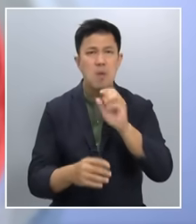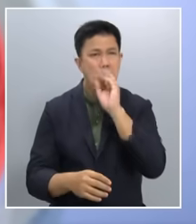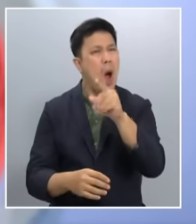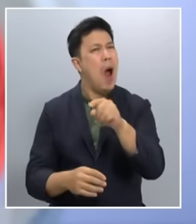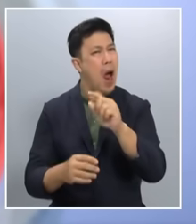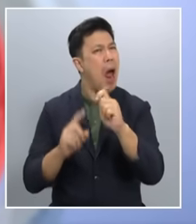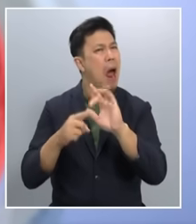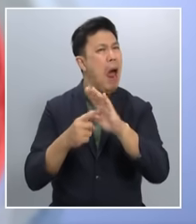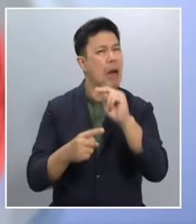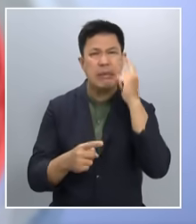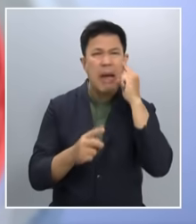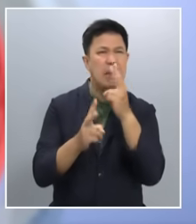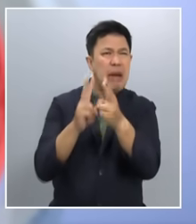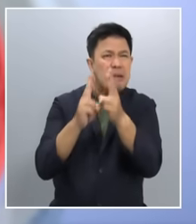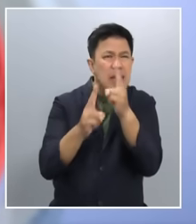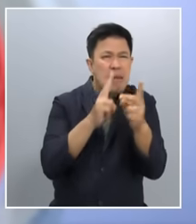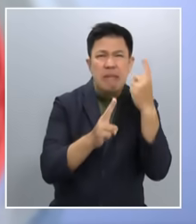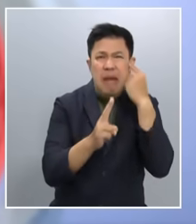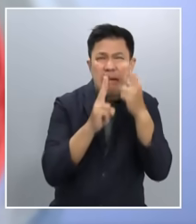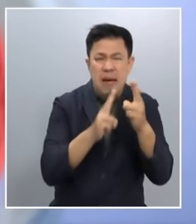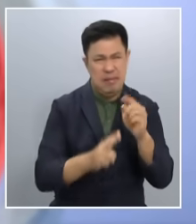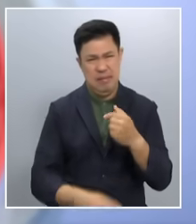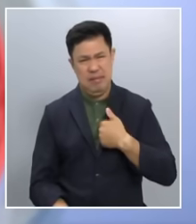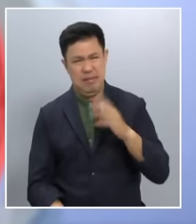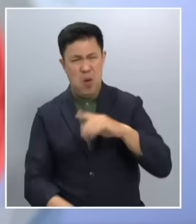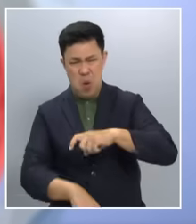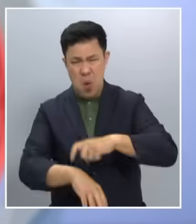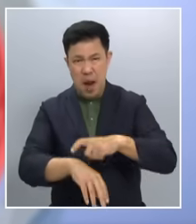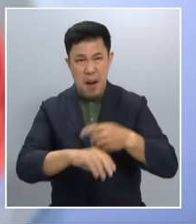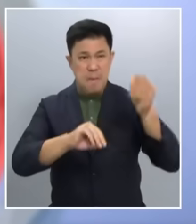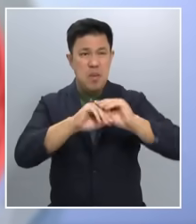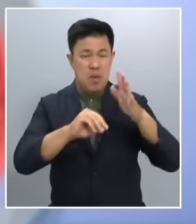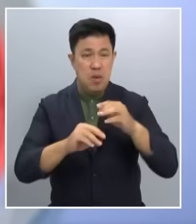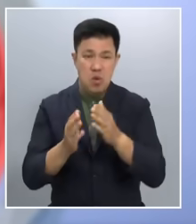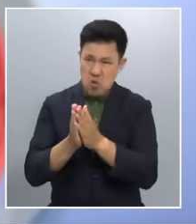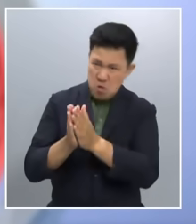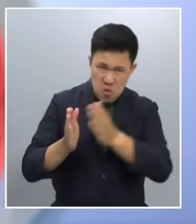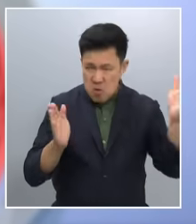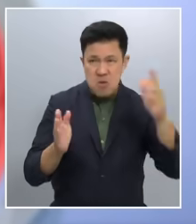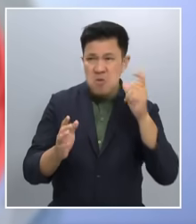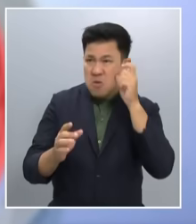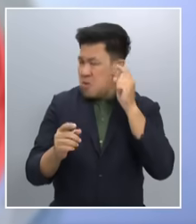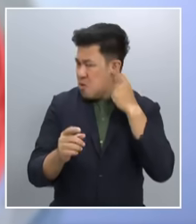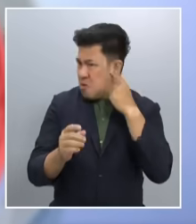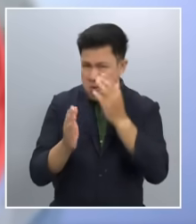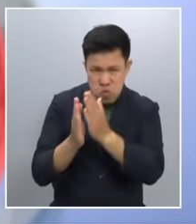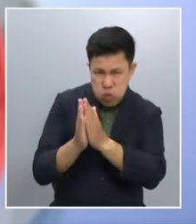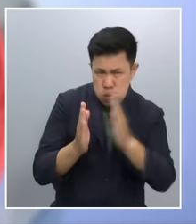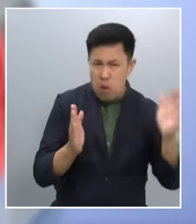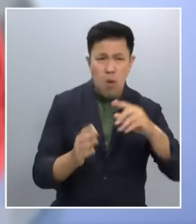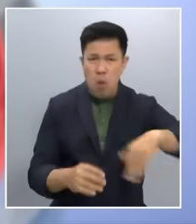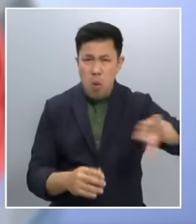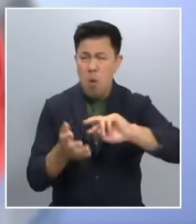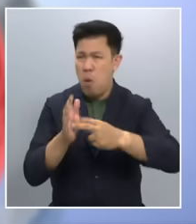อ๋อเนี่ยตัดต่อเนาะบางทีถ้ามีเวลาเพิ่มๆเนี่ยนะผมจะเปิดยาวเลยให้